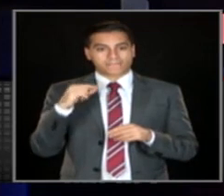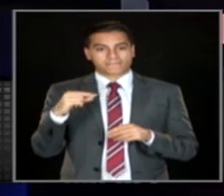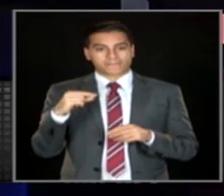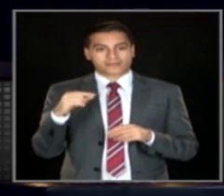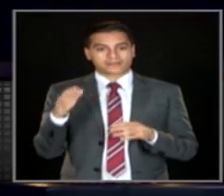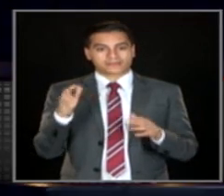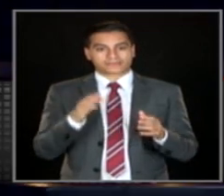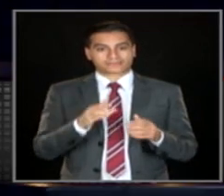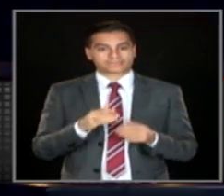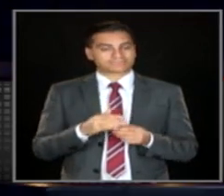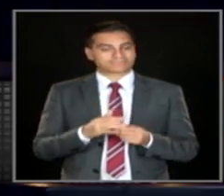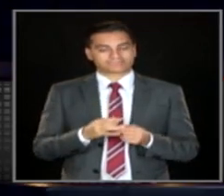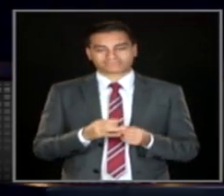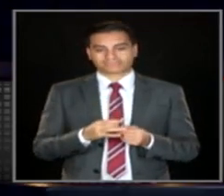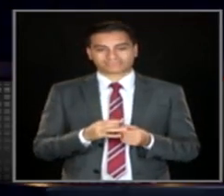الوحش؟ لا.